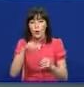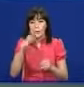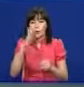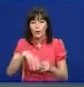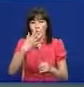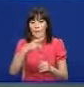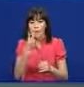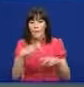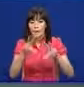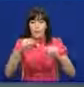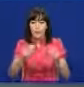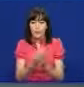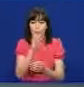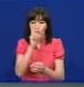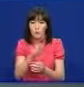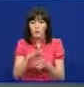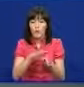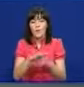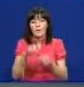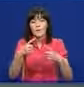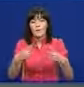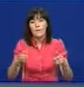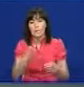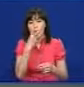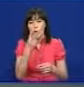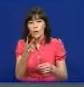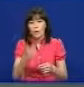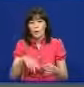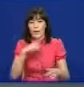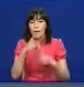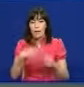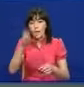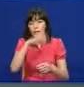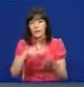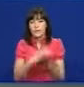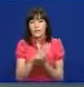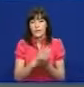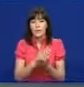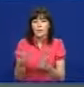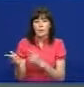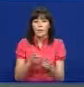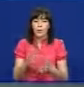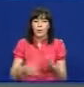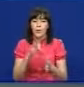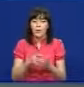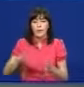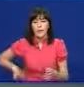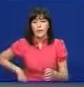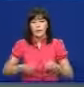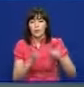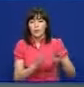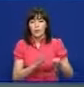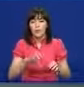маман қайта даярлау курсынан өткен. Осы және өзгеде көрсеткіштерді саралап, мемлекеттік қызметкерлерді даярлау орталығы директорының